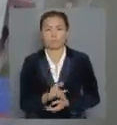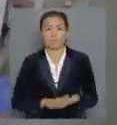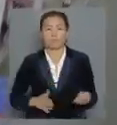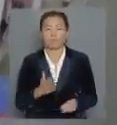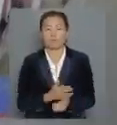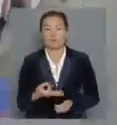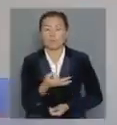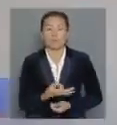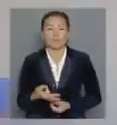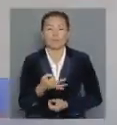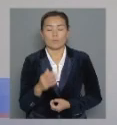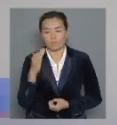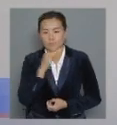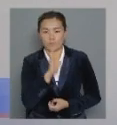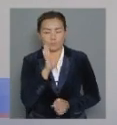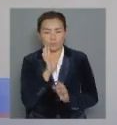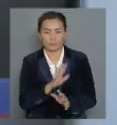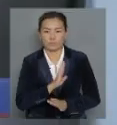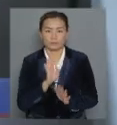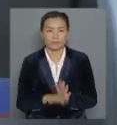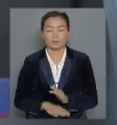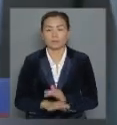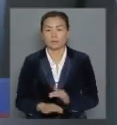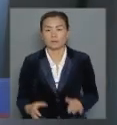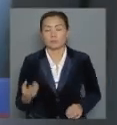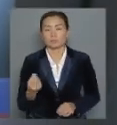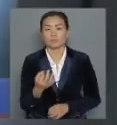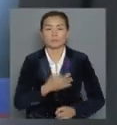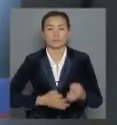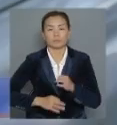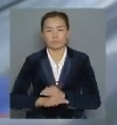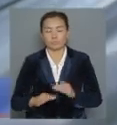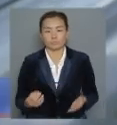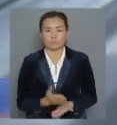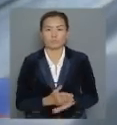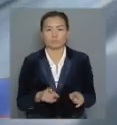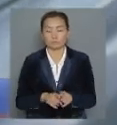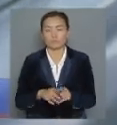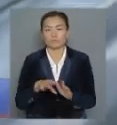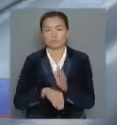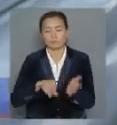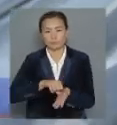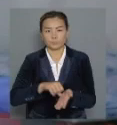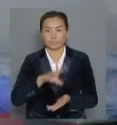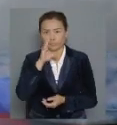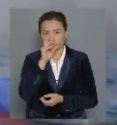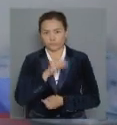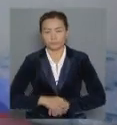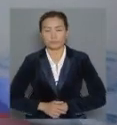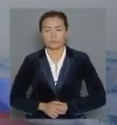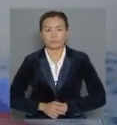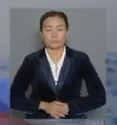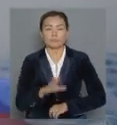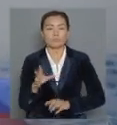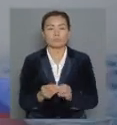қатар облыстағы ата-анасының қамқорынсыз қалған және жетім балалар да бұл бағдарламаның қатысушысы бола алады.